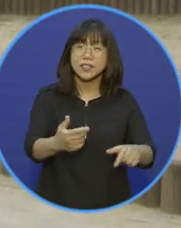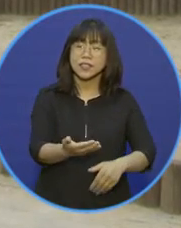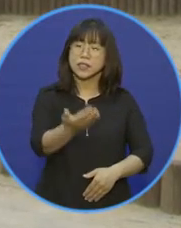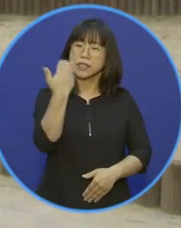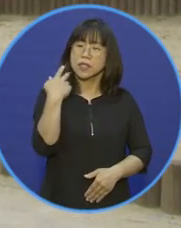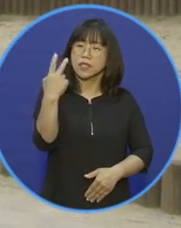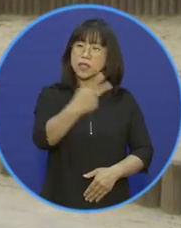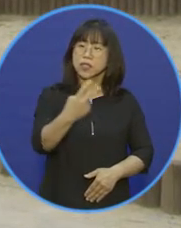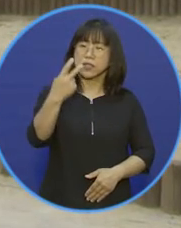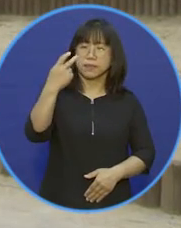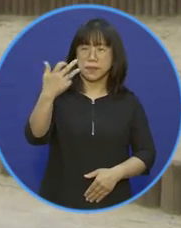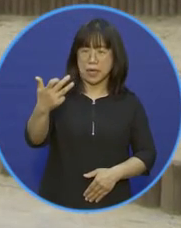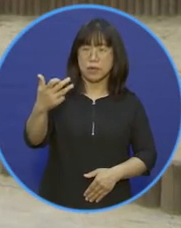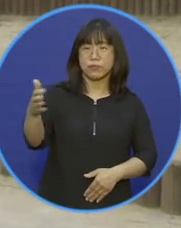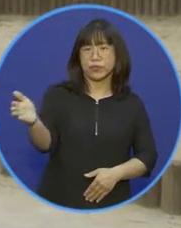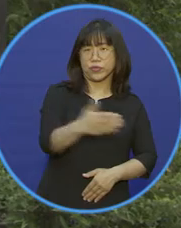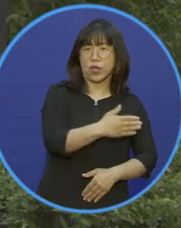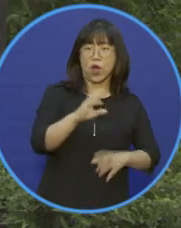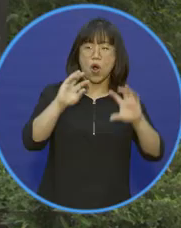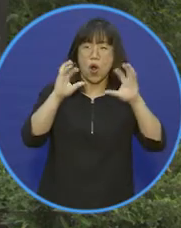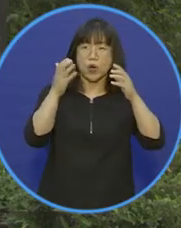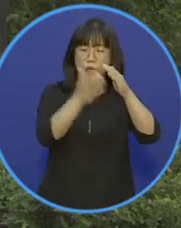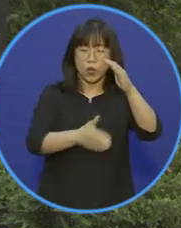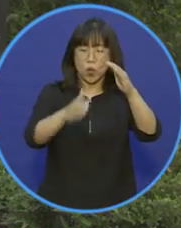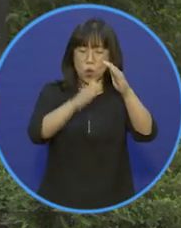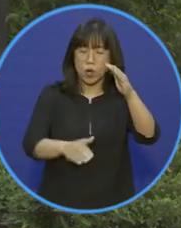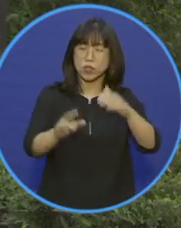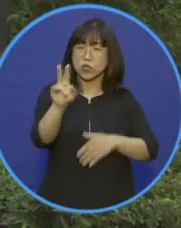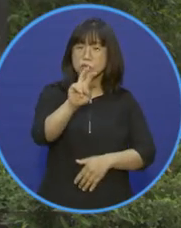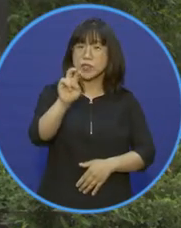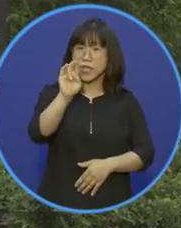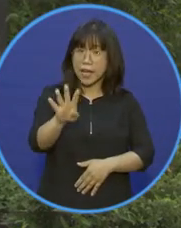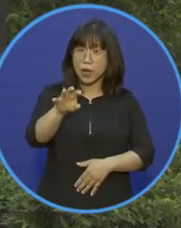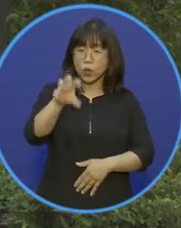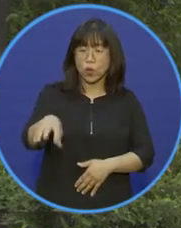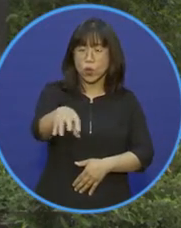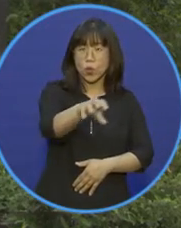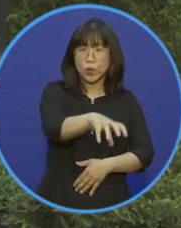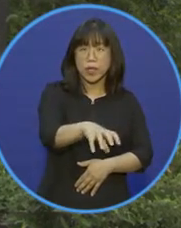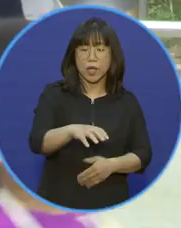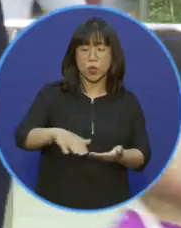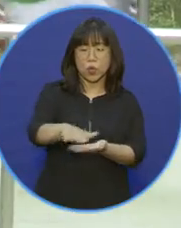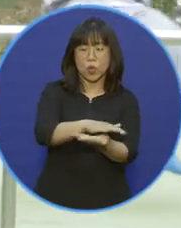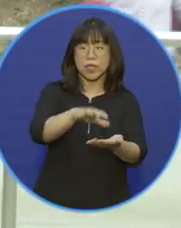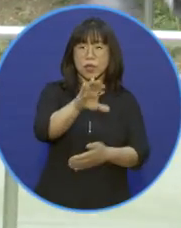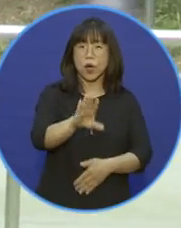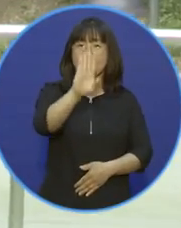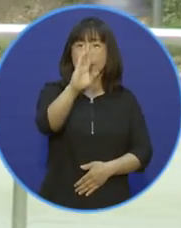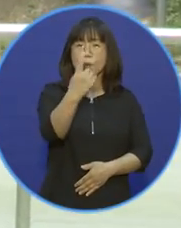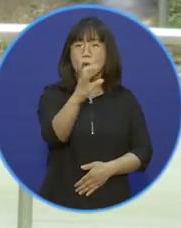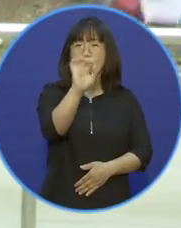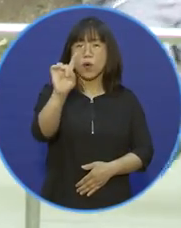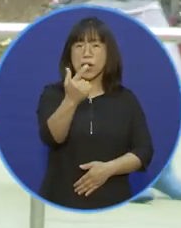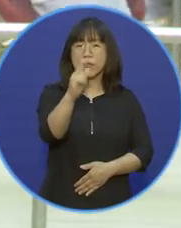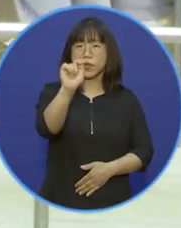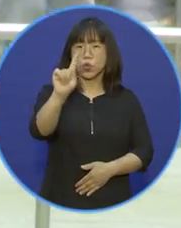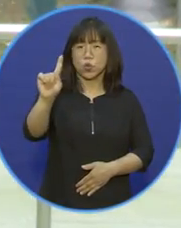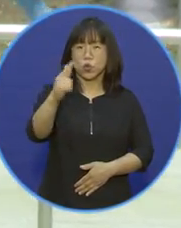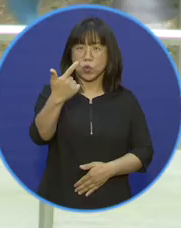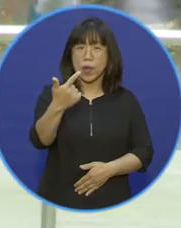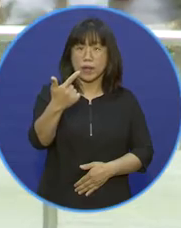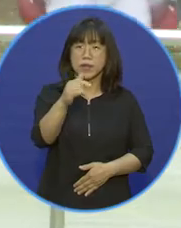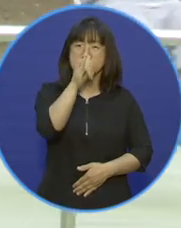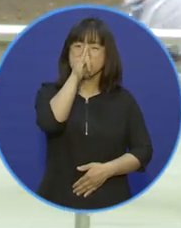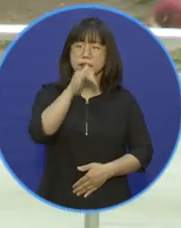강서구는 지난 2018년부터 지역 내 어린이공원 24개소에 놀이터 보안관 15명을 배치해 운영하고